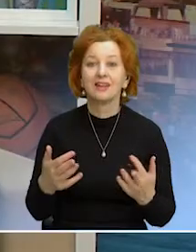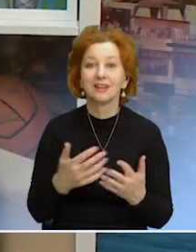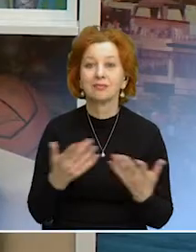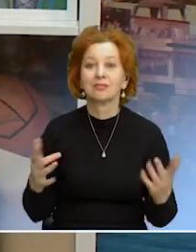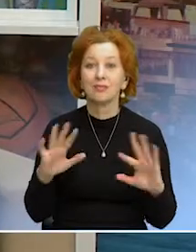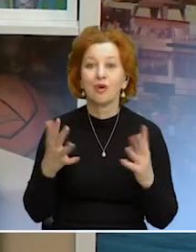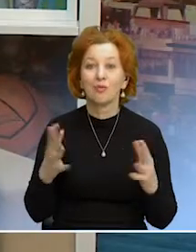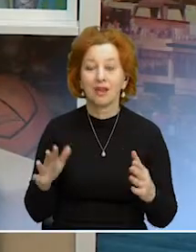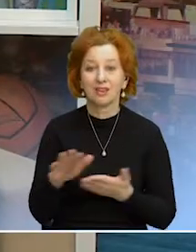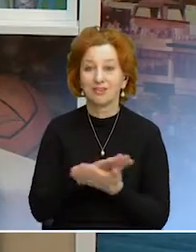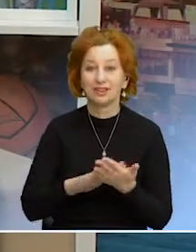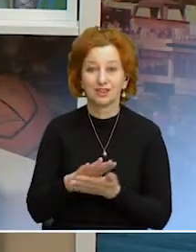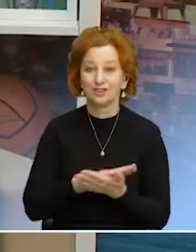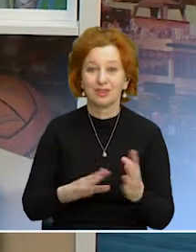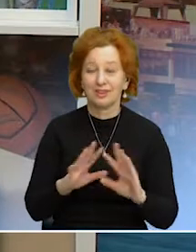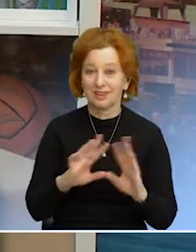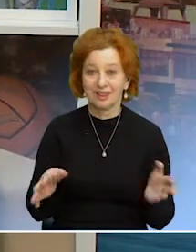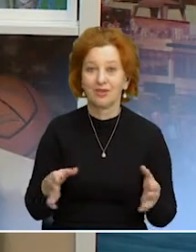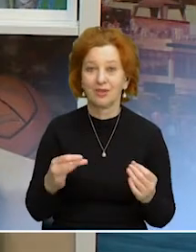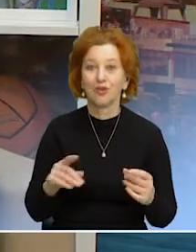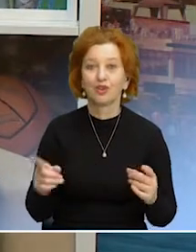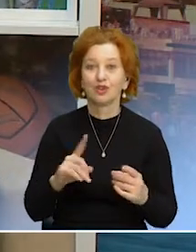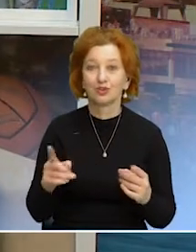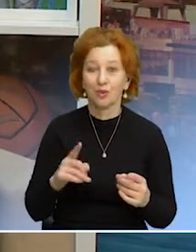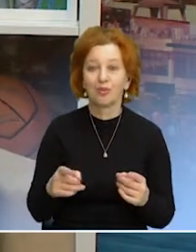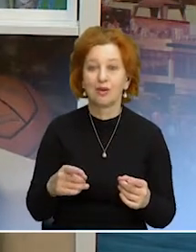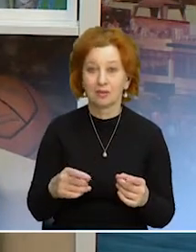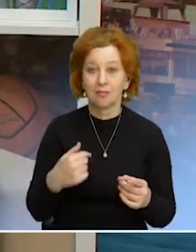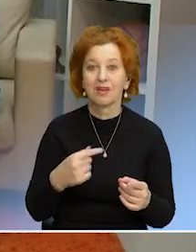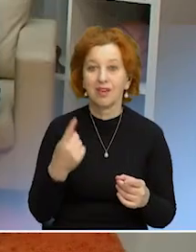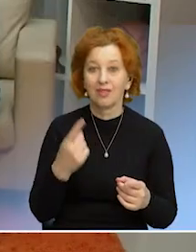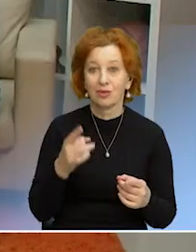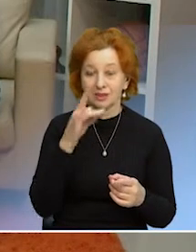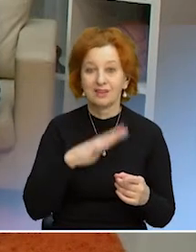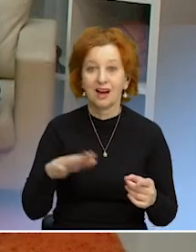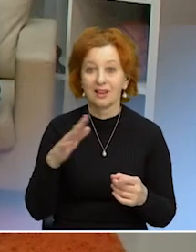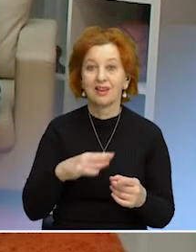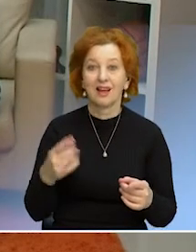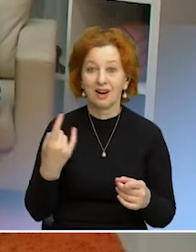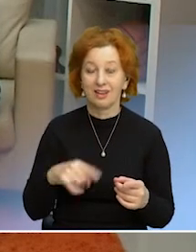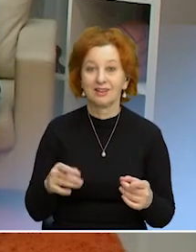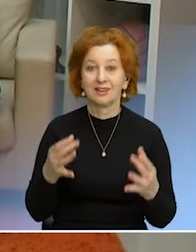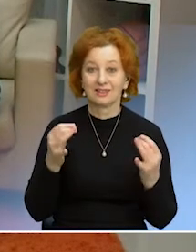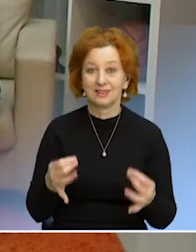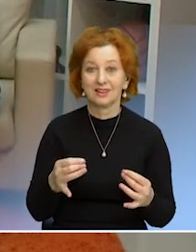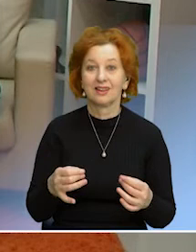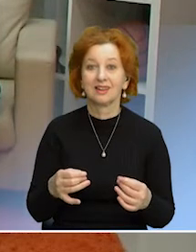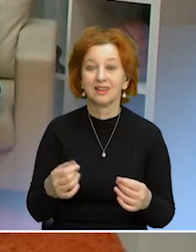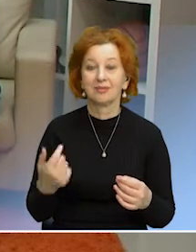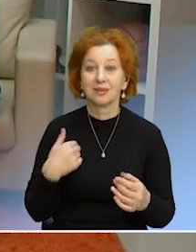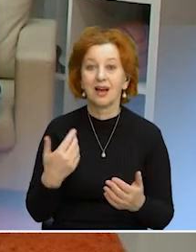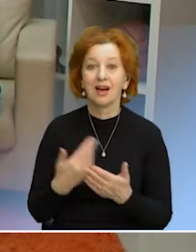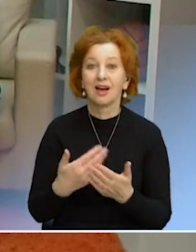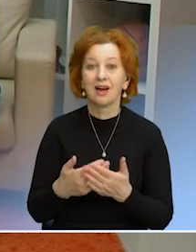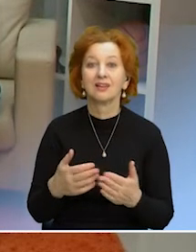сдерживаю эмоции, на самом деле. Потому что я тоже вспоминаю это, но благо... Ну мы что, в одной же стране родились, да? Ну вот. Поэтому, мне